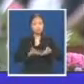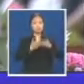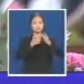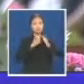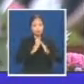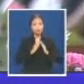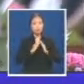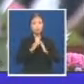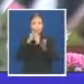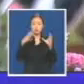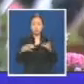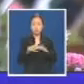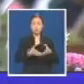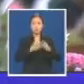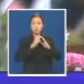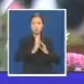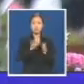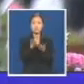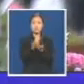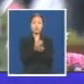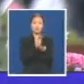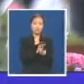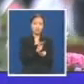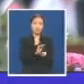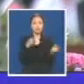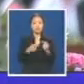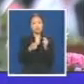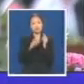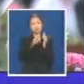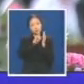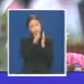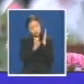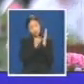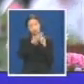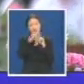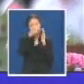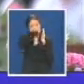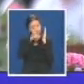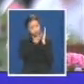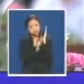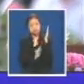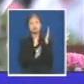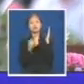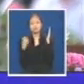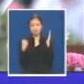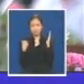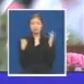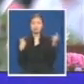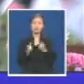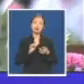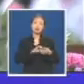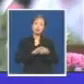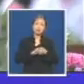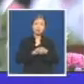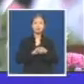มทรัพย์ขึ้นในพื้นที่จังหวัดตราดและขยายผลสู่จังหวัดอื่นๆโดยผ่านทางเครือข่ายพ